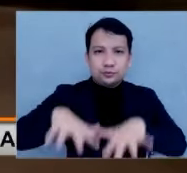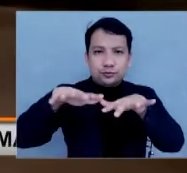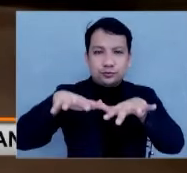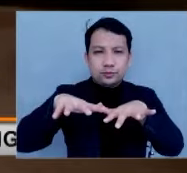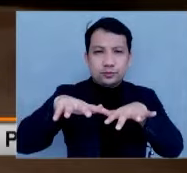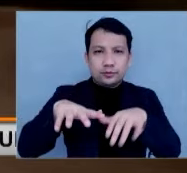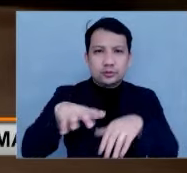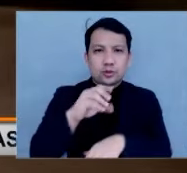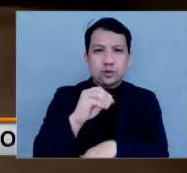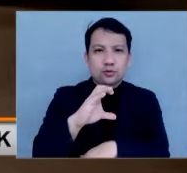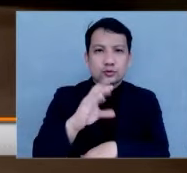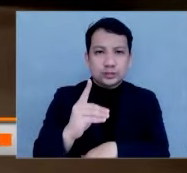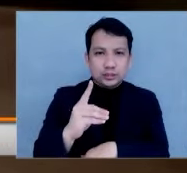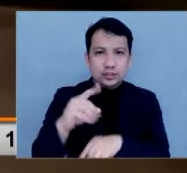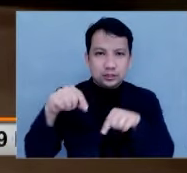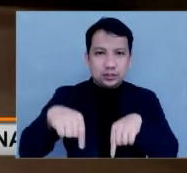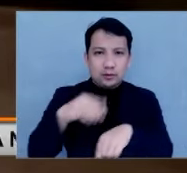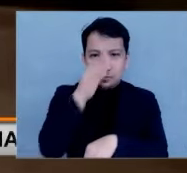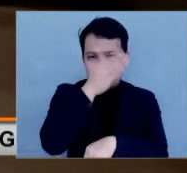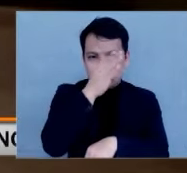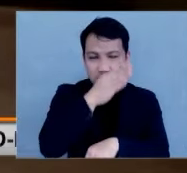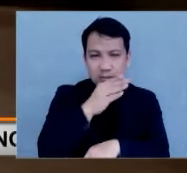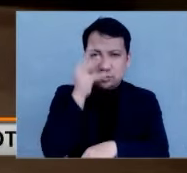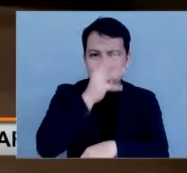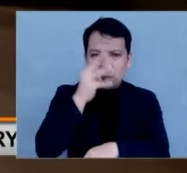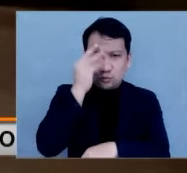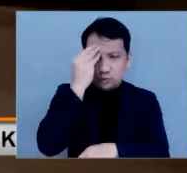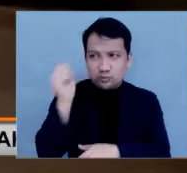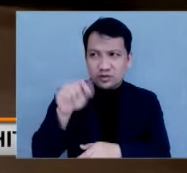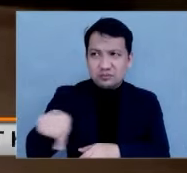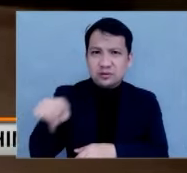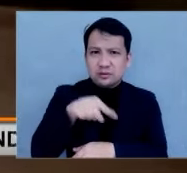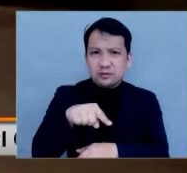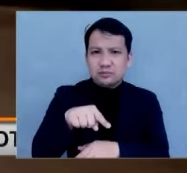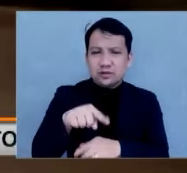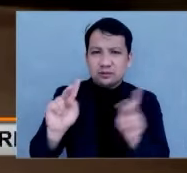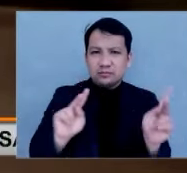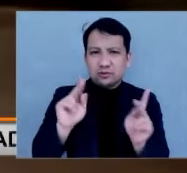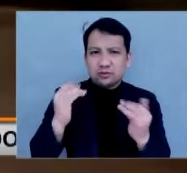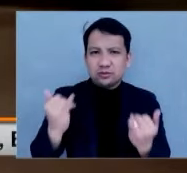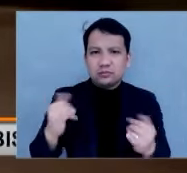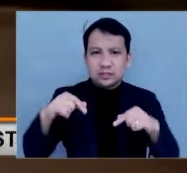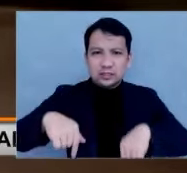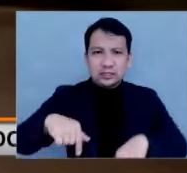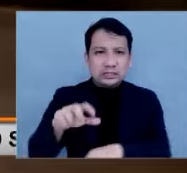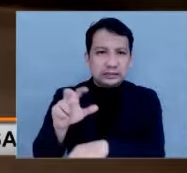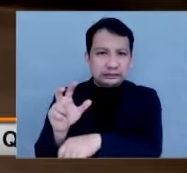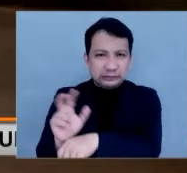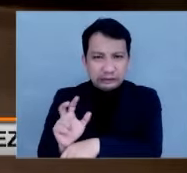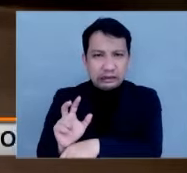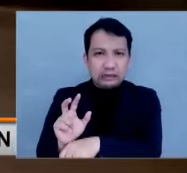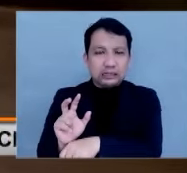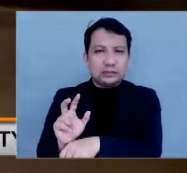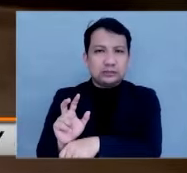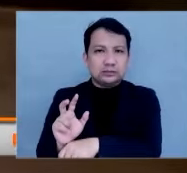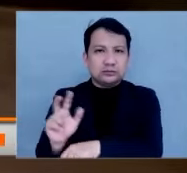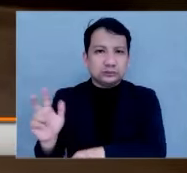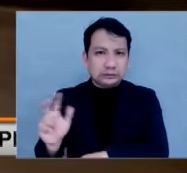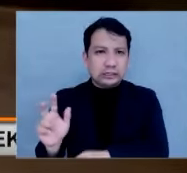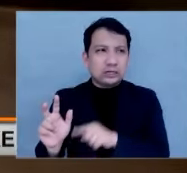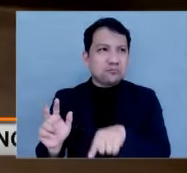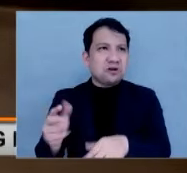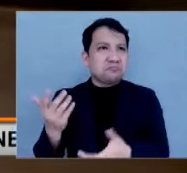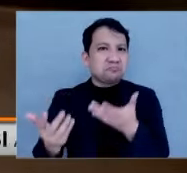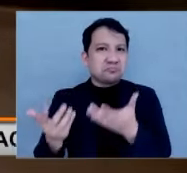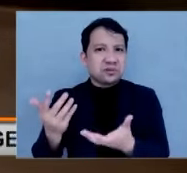civil defense Bicol nangangamba tuloy ang maraming oragon lalo na dito sa Naga na tama ka sa sinabi mo jigi na baka kasi